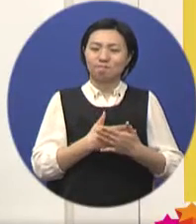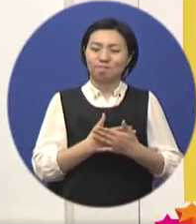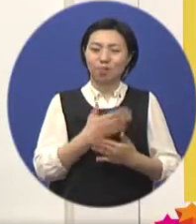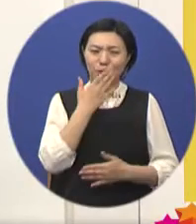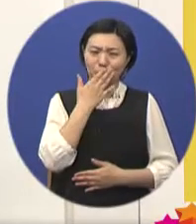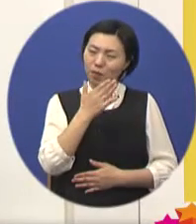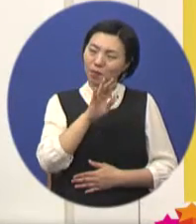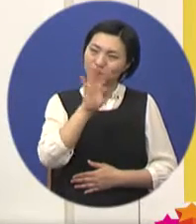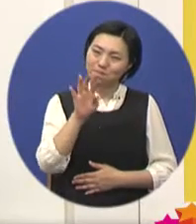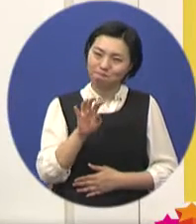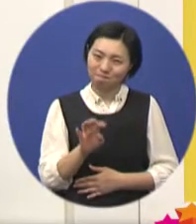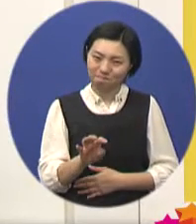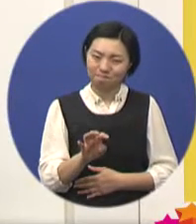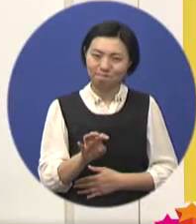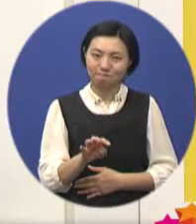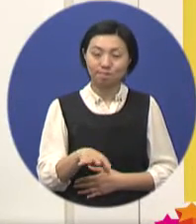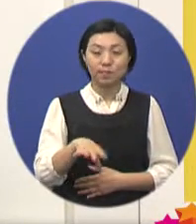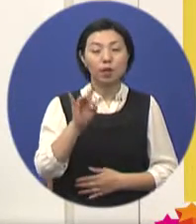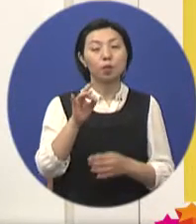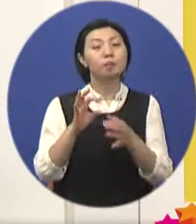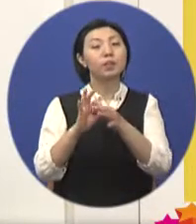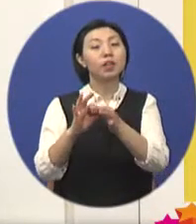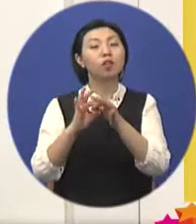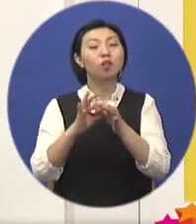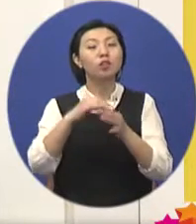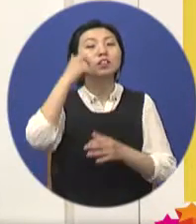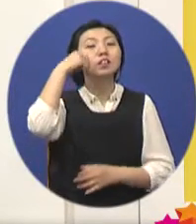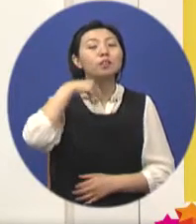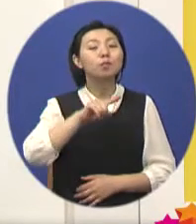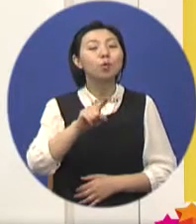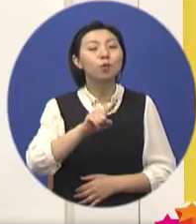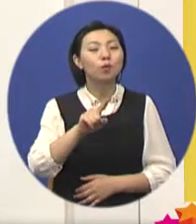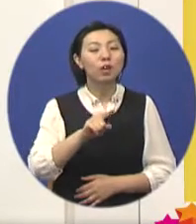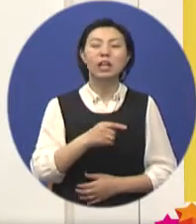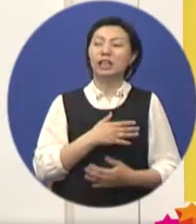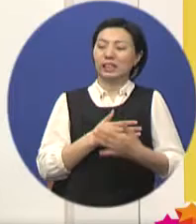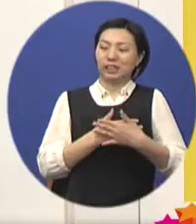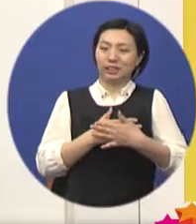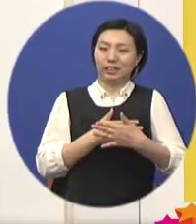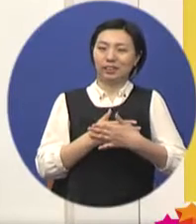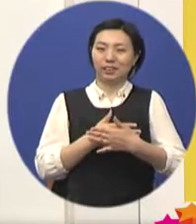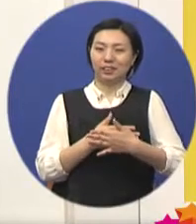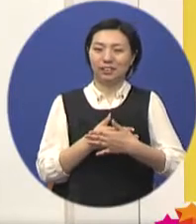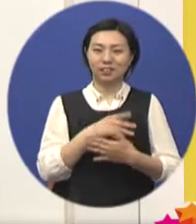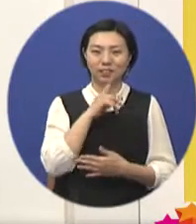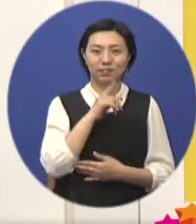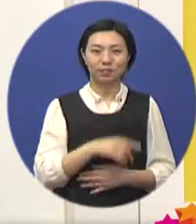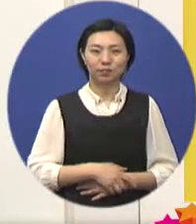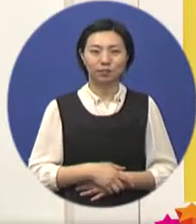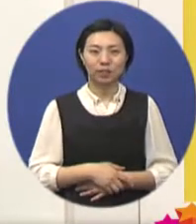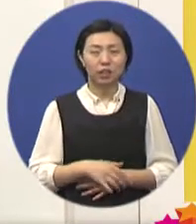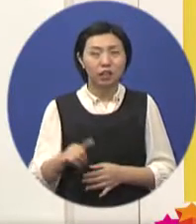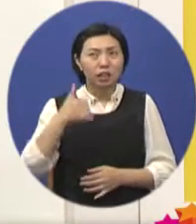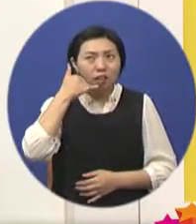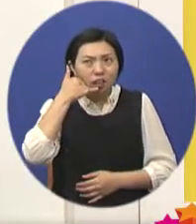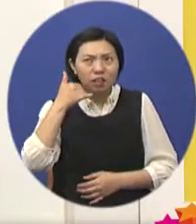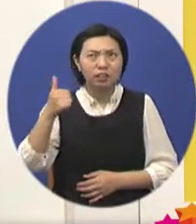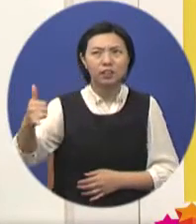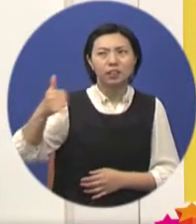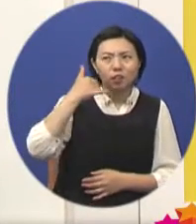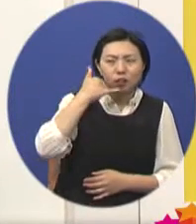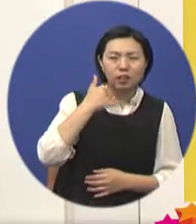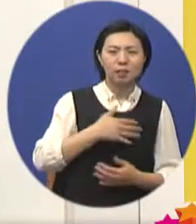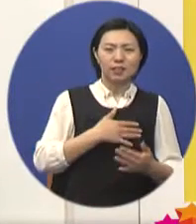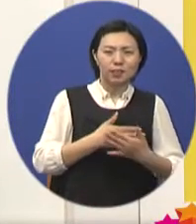예. 네, 처음 연결하니까 어떠세요? 아, 떨리죠. 떨리죠? 예. 연결된다, 전화 온다 그러니까 막